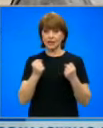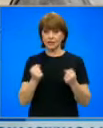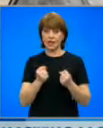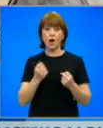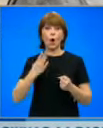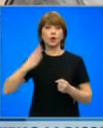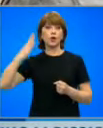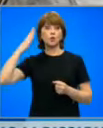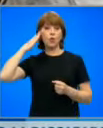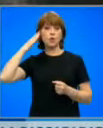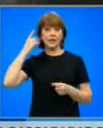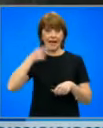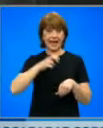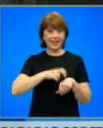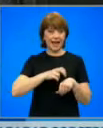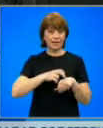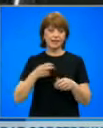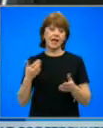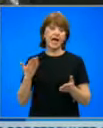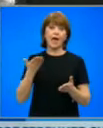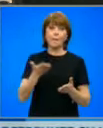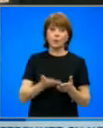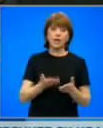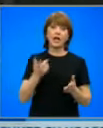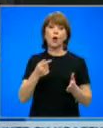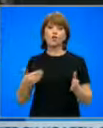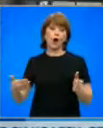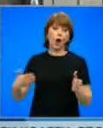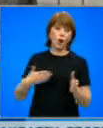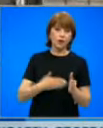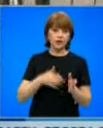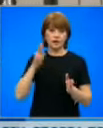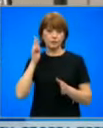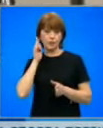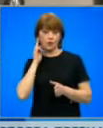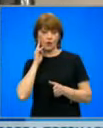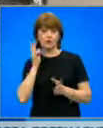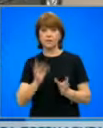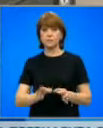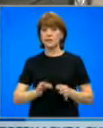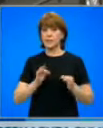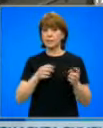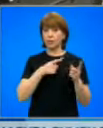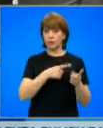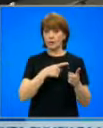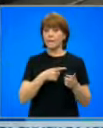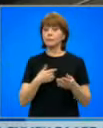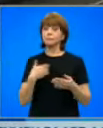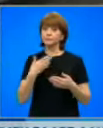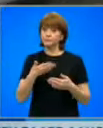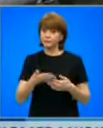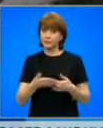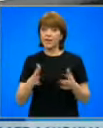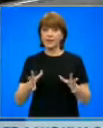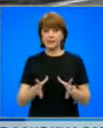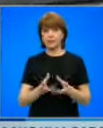на служители на ДАНС е подаден от контрразузнавачи на ДАНС в специализираната прокуратура, следствие на което тя е